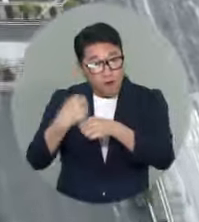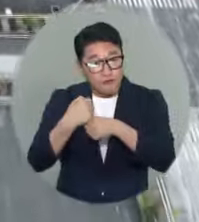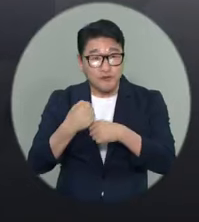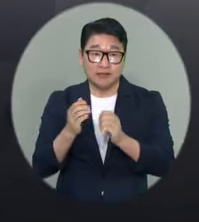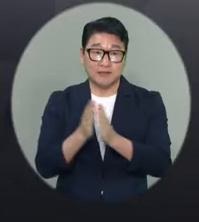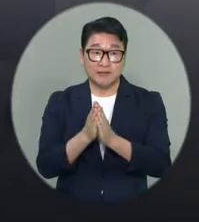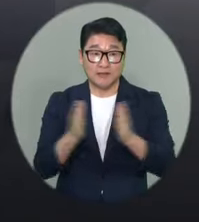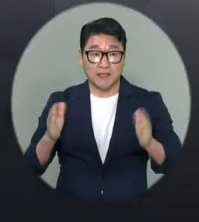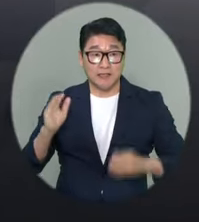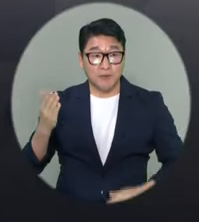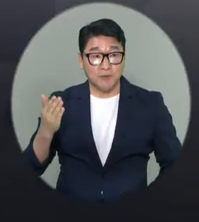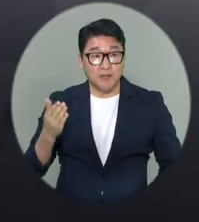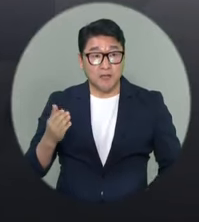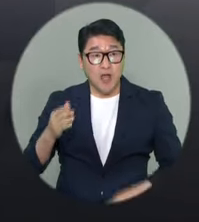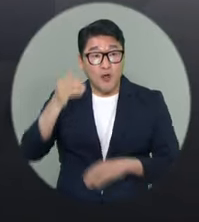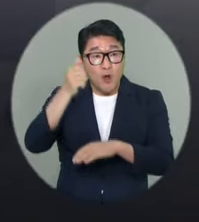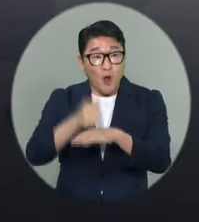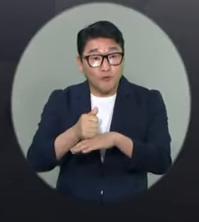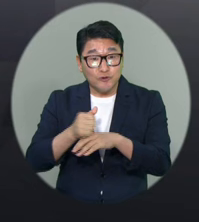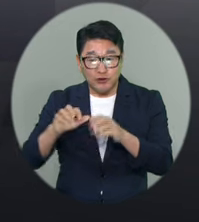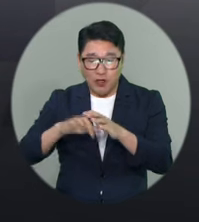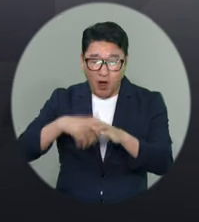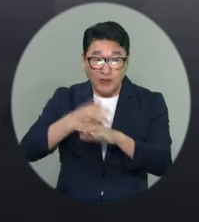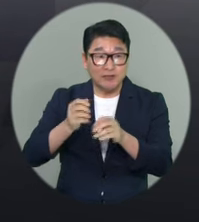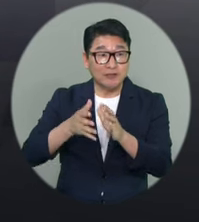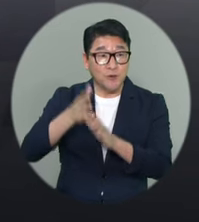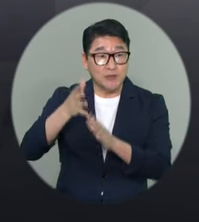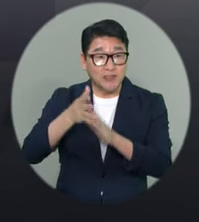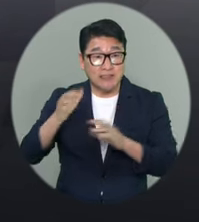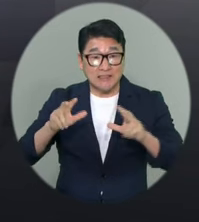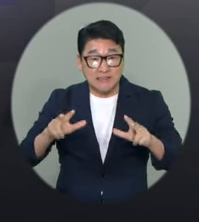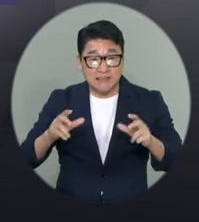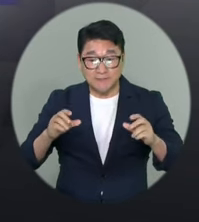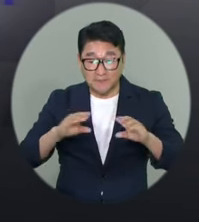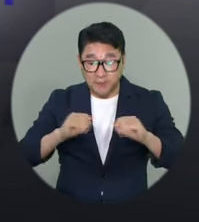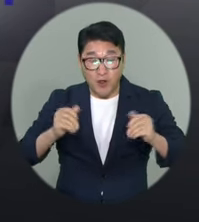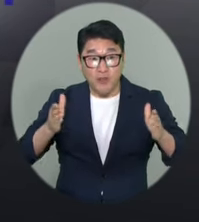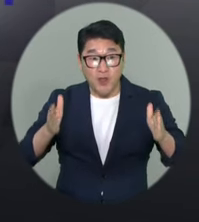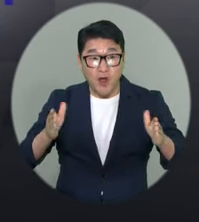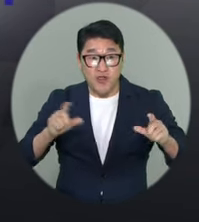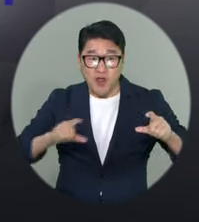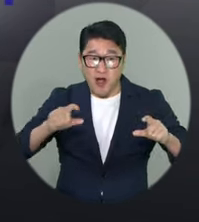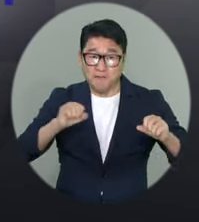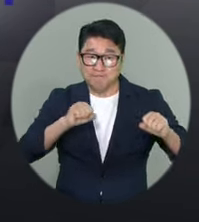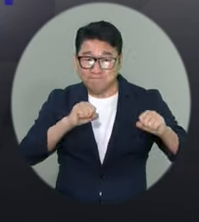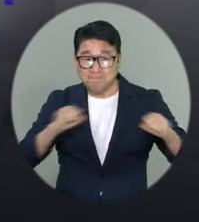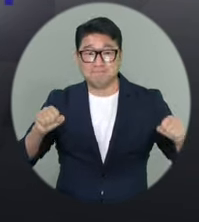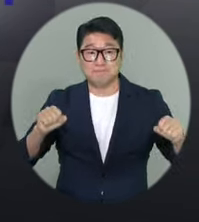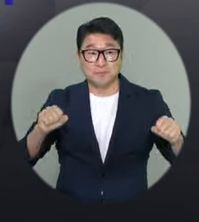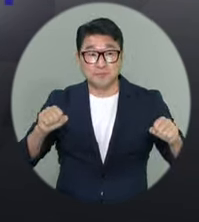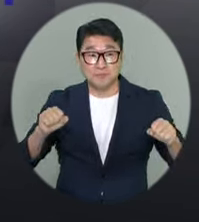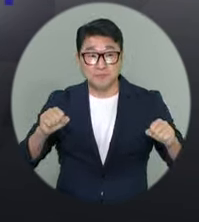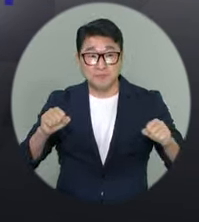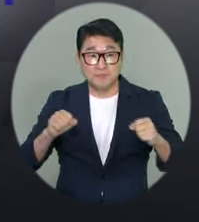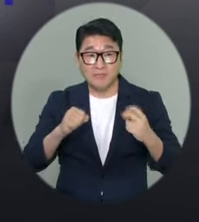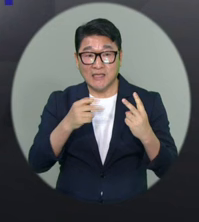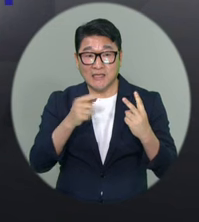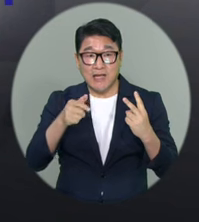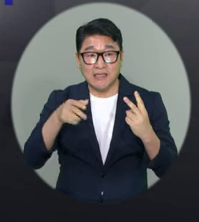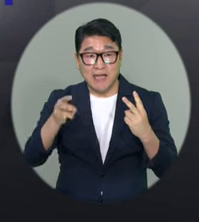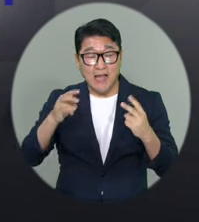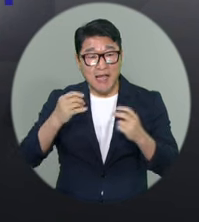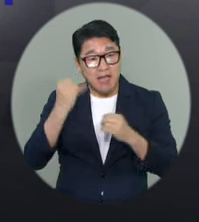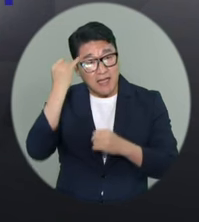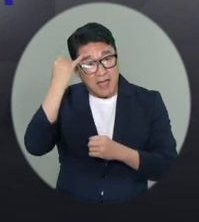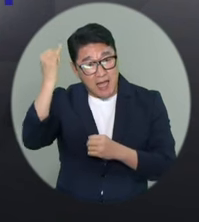시작됩니다. 결국은 우리 혁신도시의 지금 현재 그 면적을 확장시키는